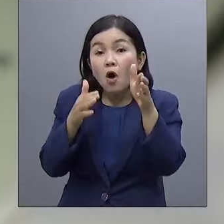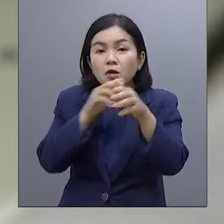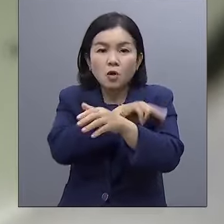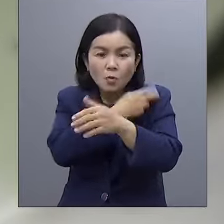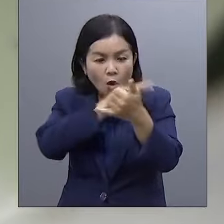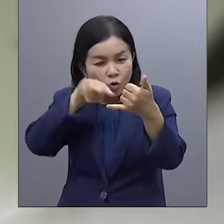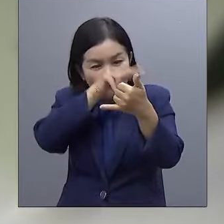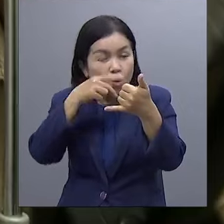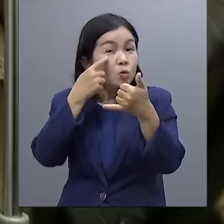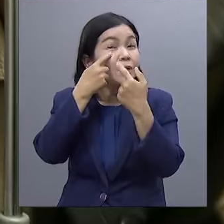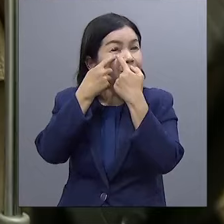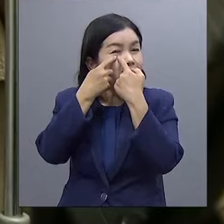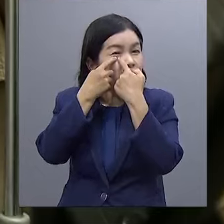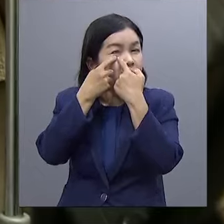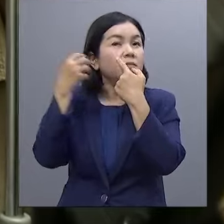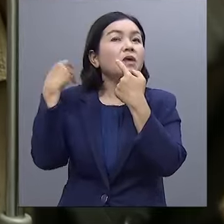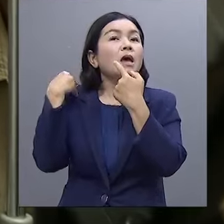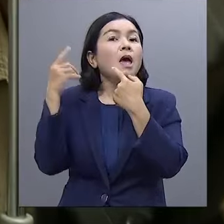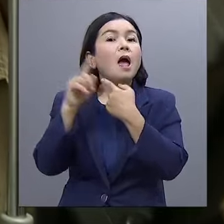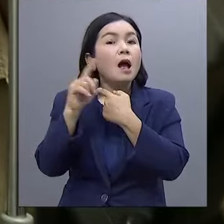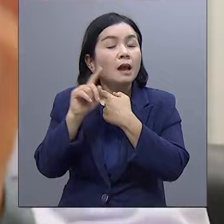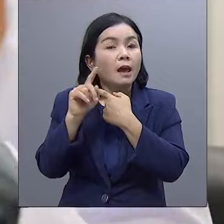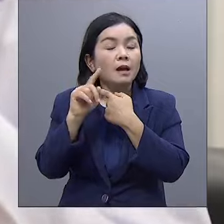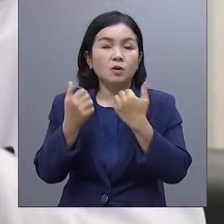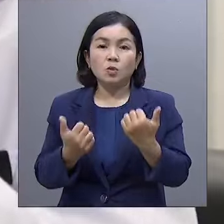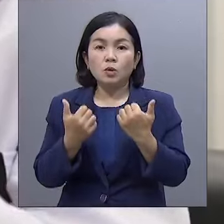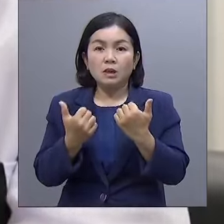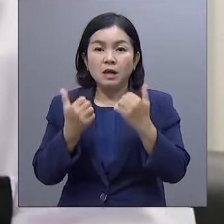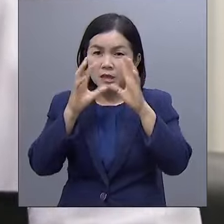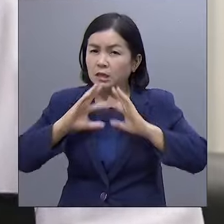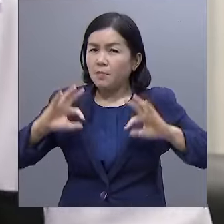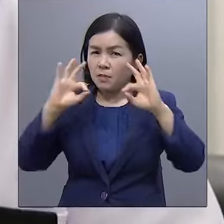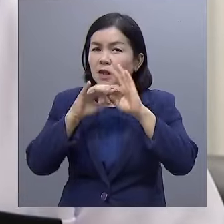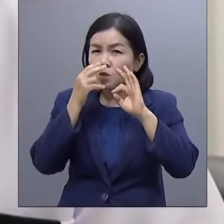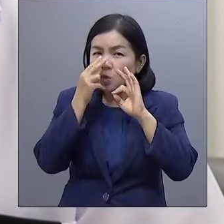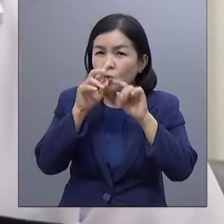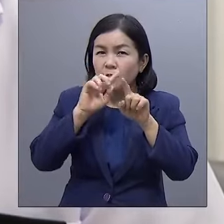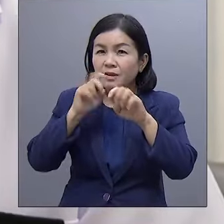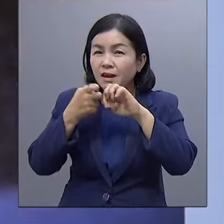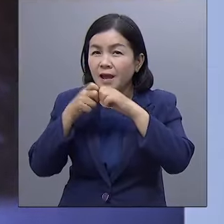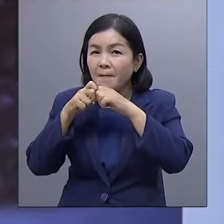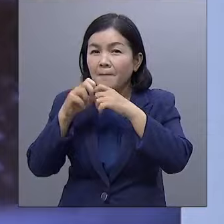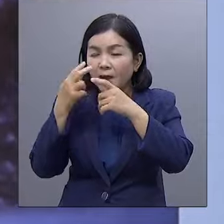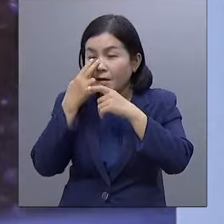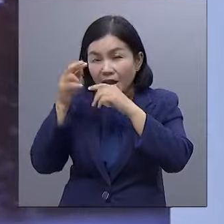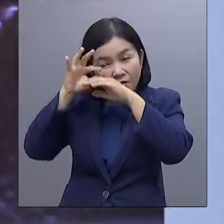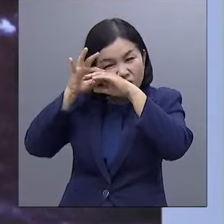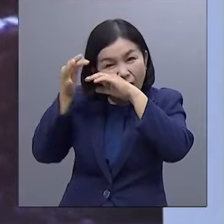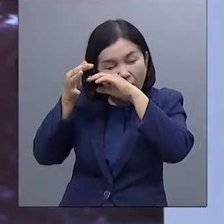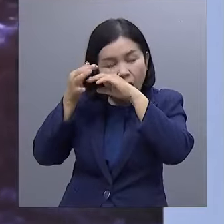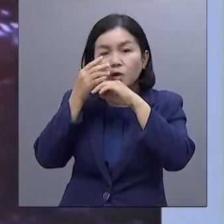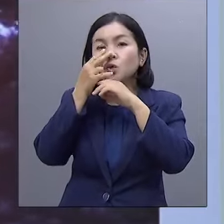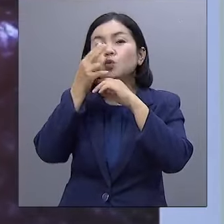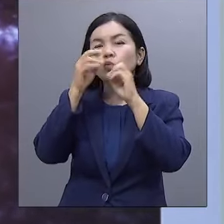คอมพลีทกว่านะครับดังนั้นโอกาสที่จะมิสหรือว่าพลาดจุดที่ว่ามีรอยฉีกขาดเนี่ยก็จะยากกว่าครับ